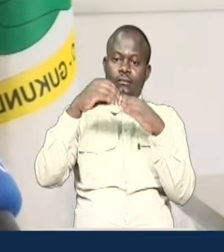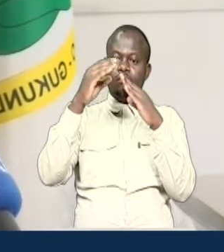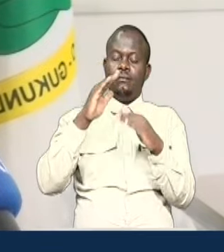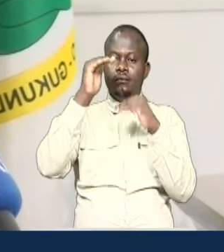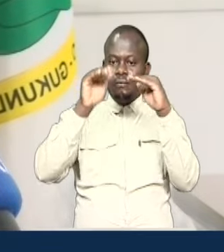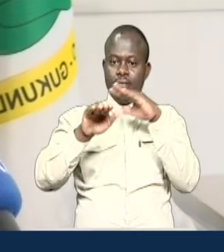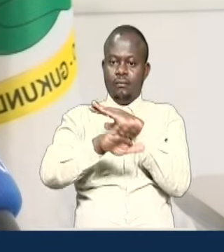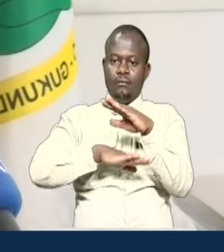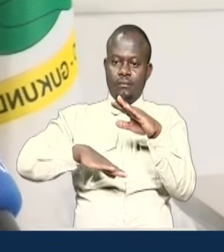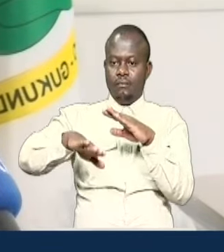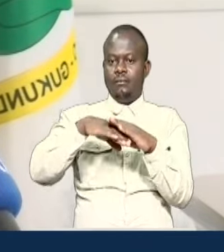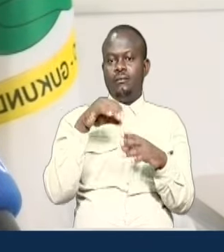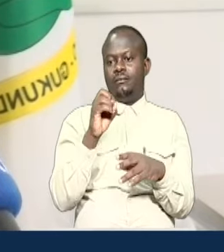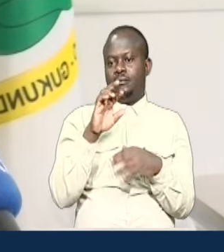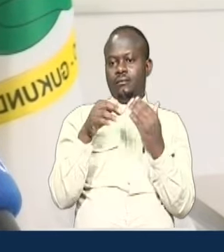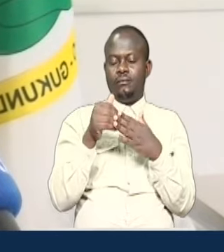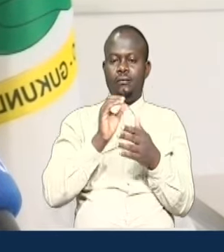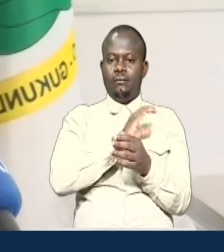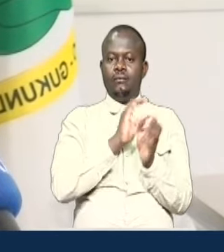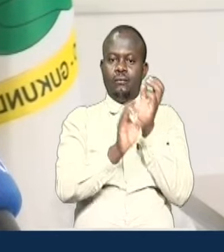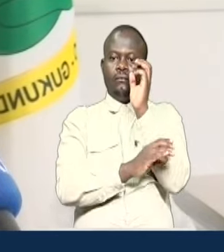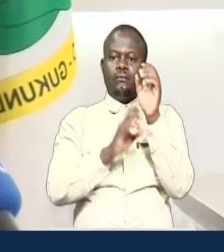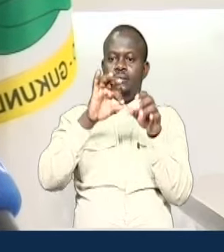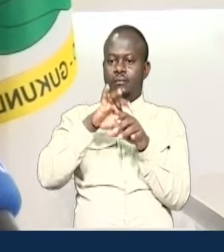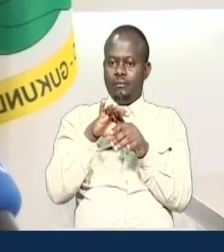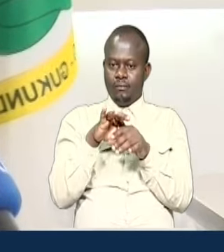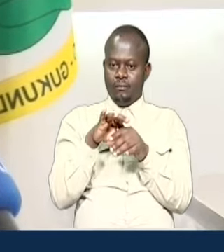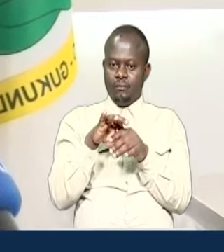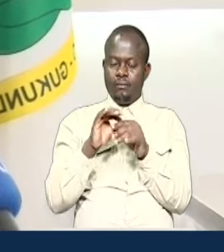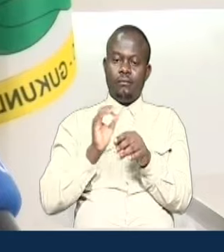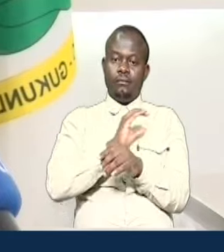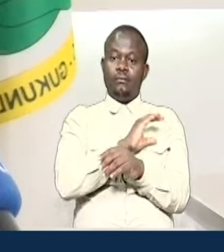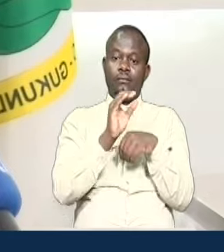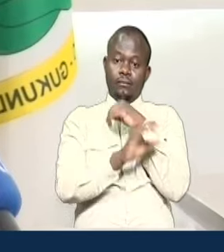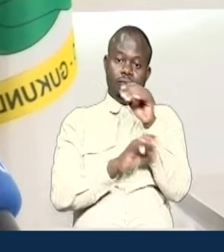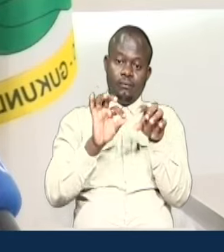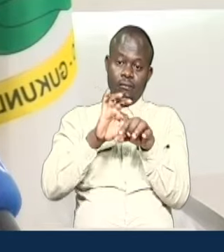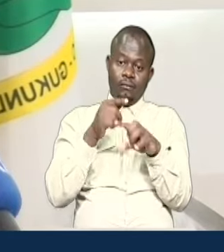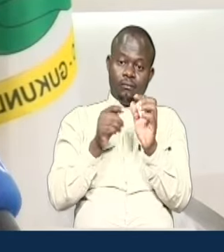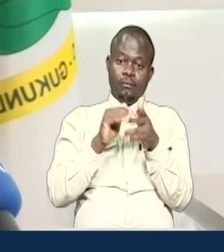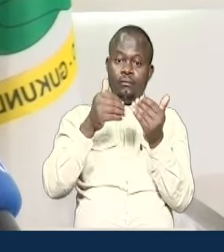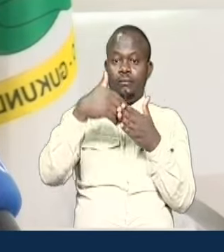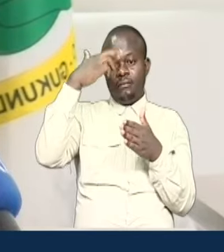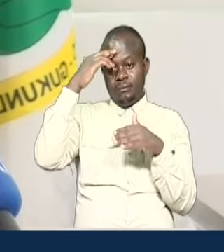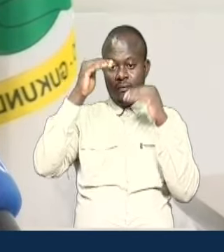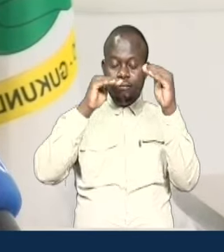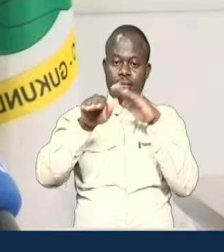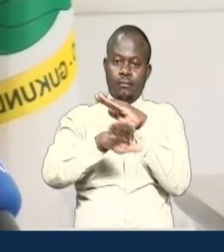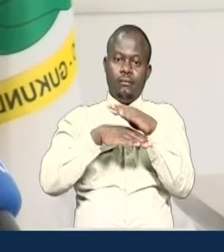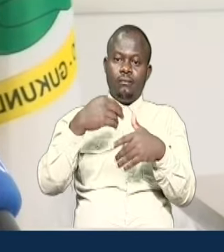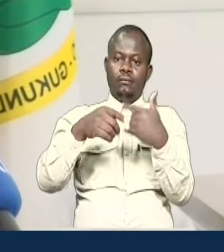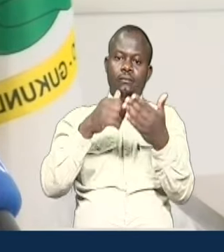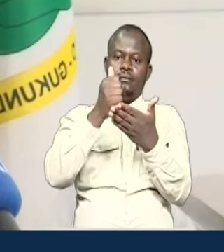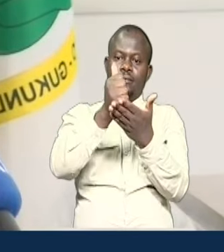bw'inzego z'ibanze cyangwa se Komisiyo y'Igihugu y'Amatora. Komisiyo kandi iributsa inzego z'ibanze gukomeza